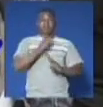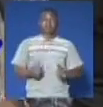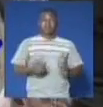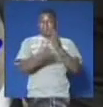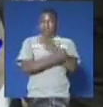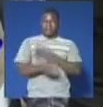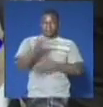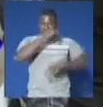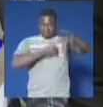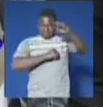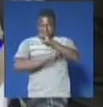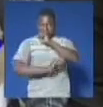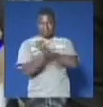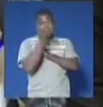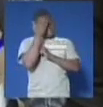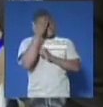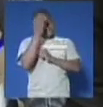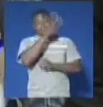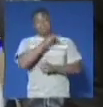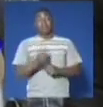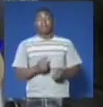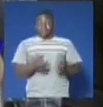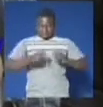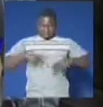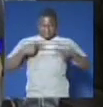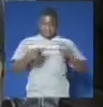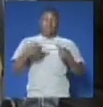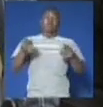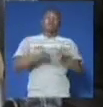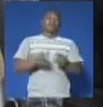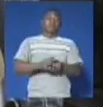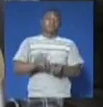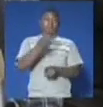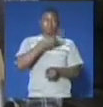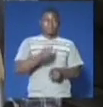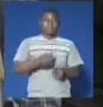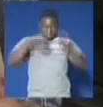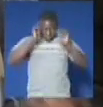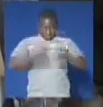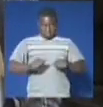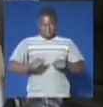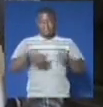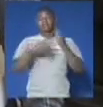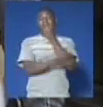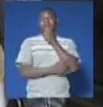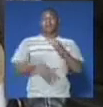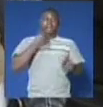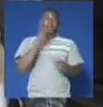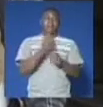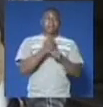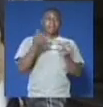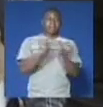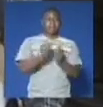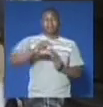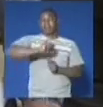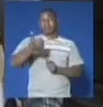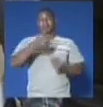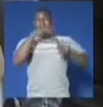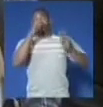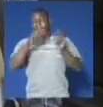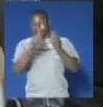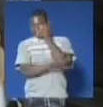promue aussi la capacité du pays ou la possibilité du pays de travailler avec les pays voisins de manière à